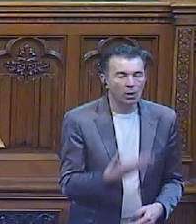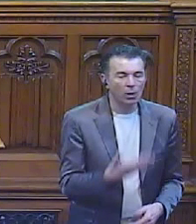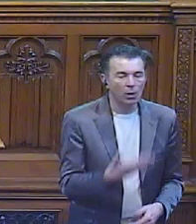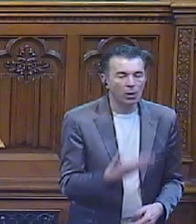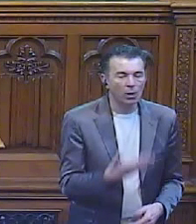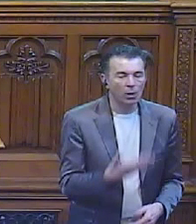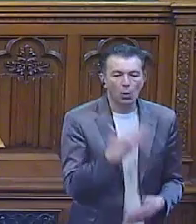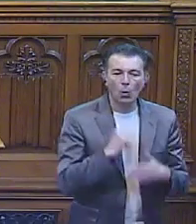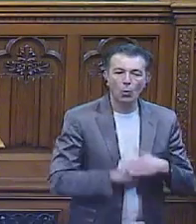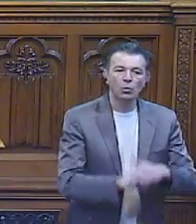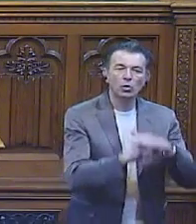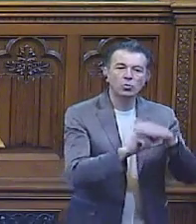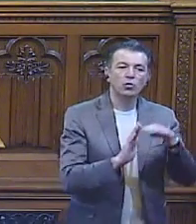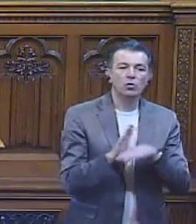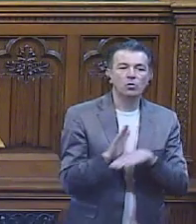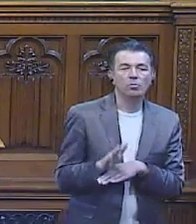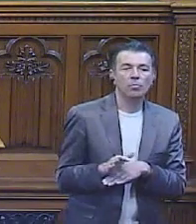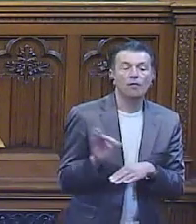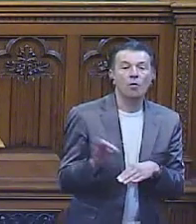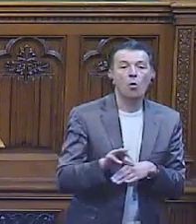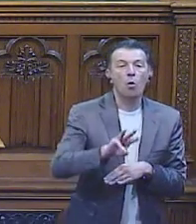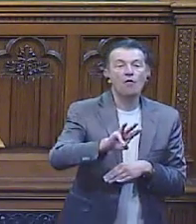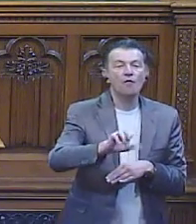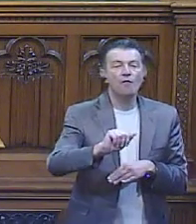keine Unterstützungsprogramme im WAF.